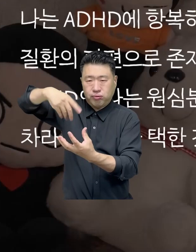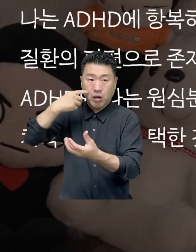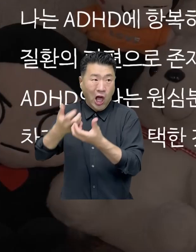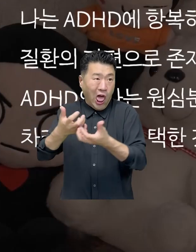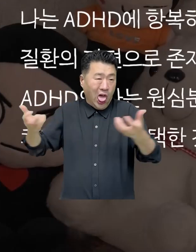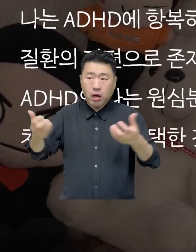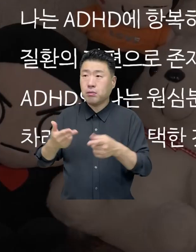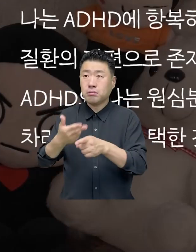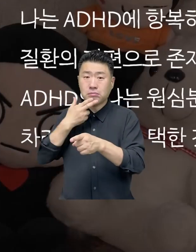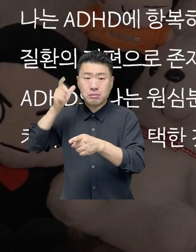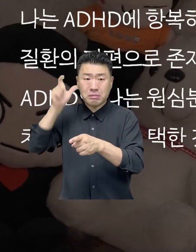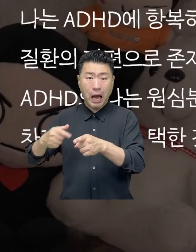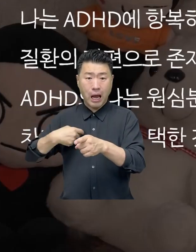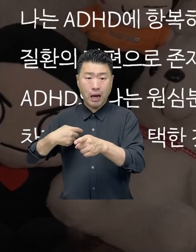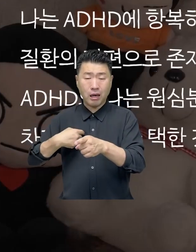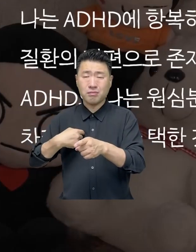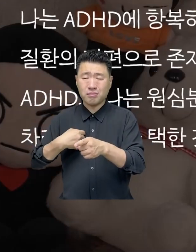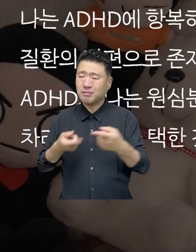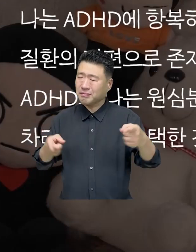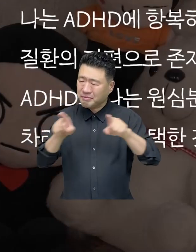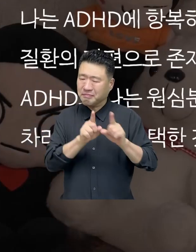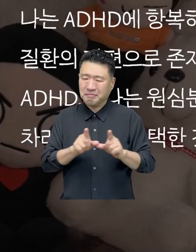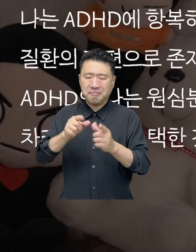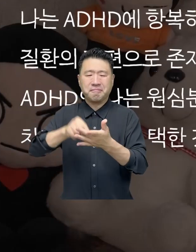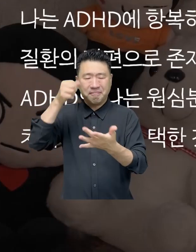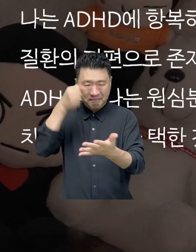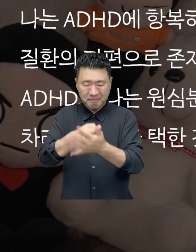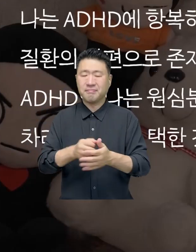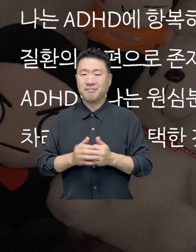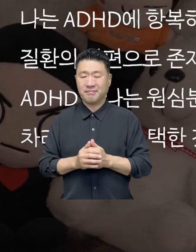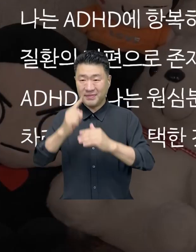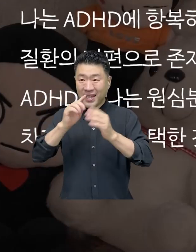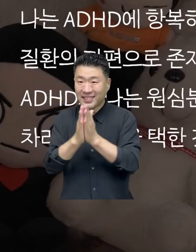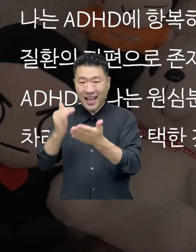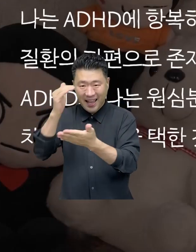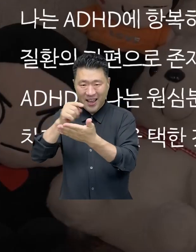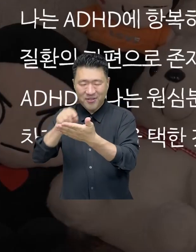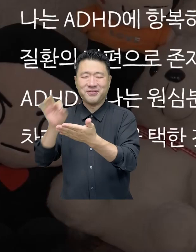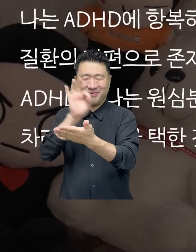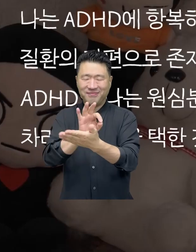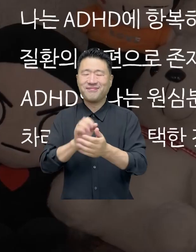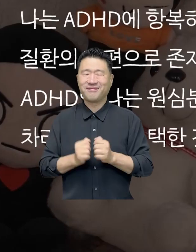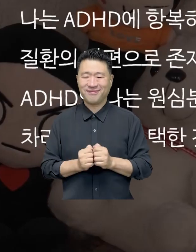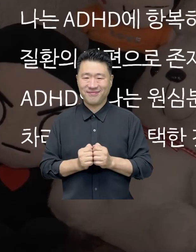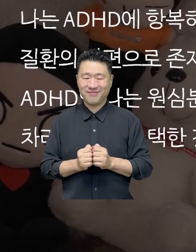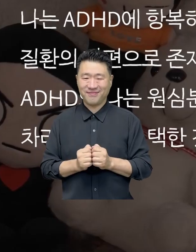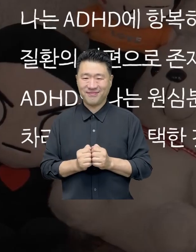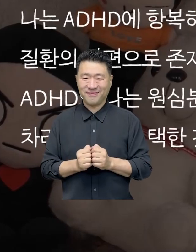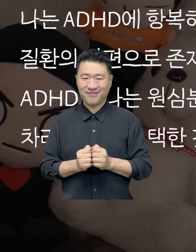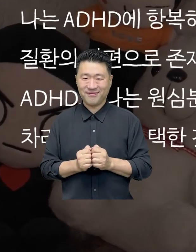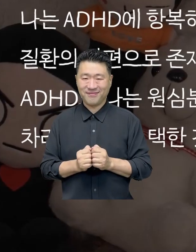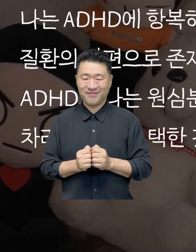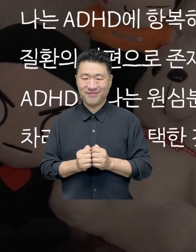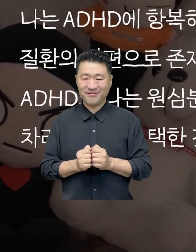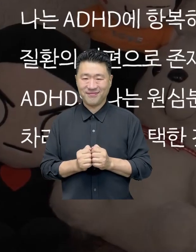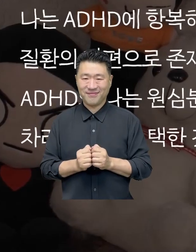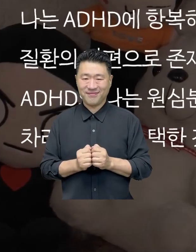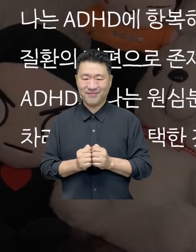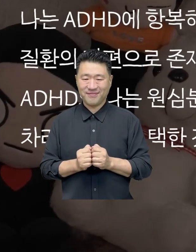원심분리기에 돌려도 분리되지 않으니 차라리 공존을 택한 것이다. 젊은 ADHD의 슬픔 중에서